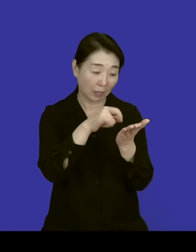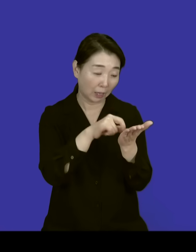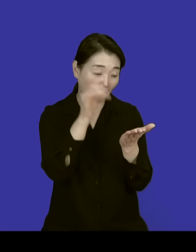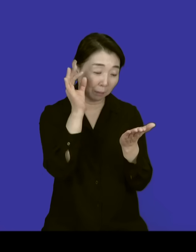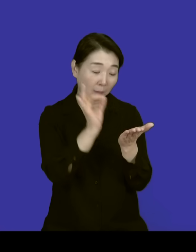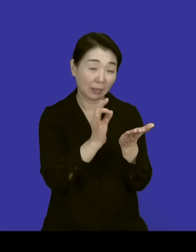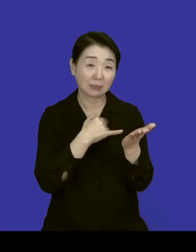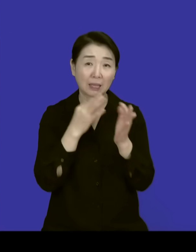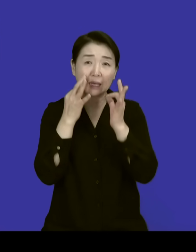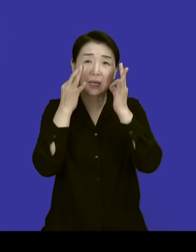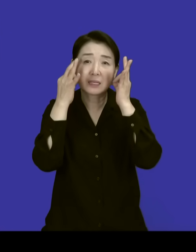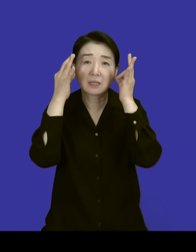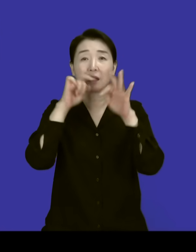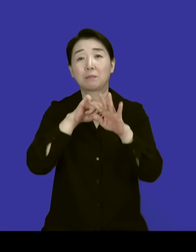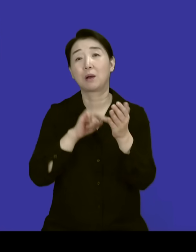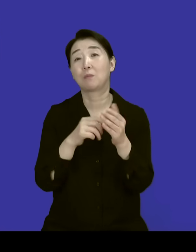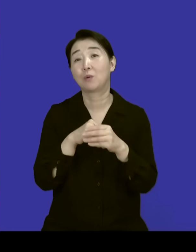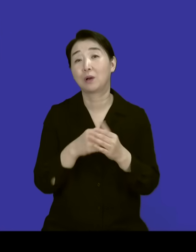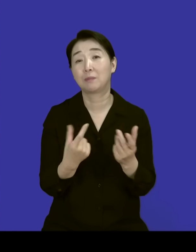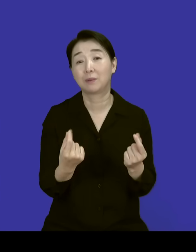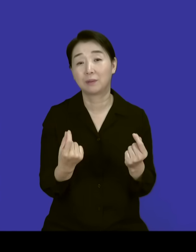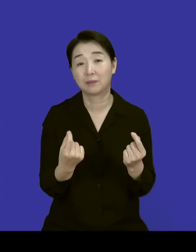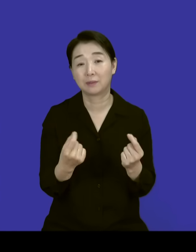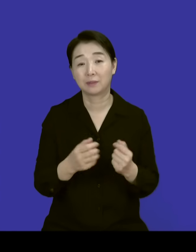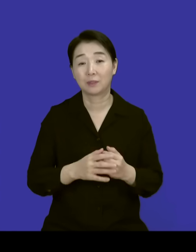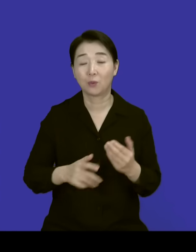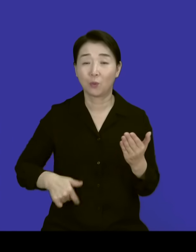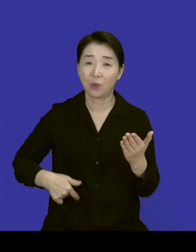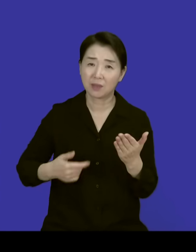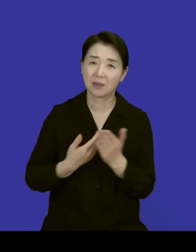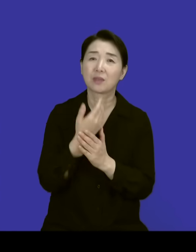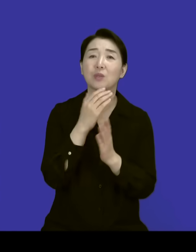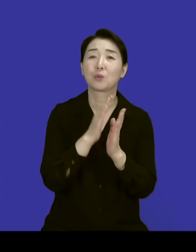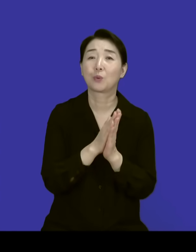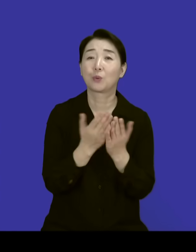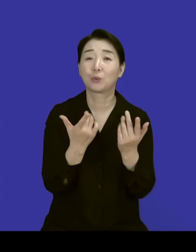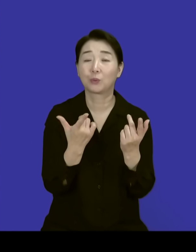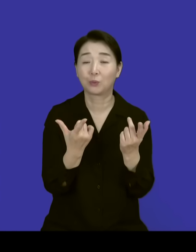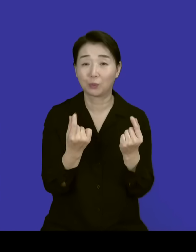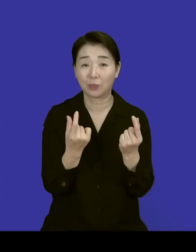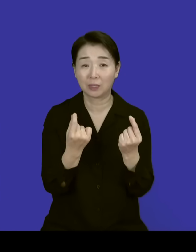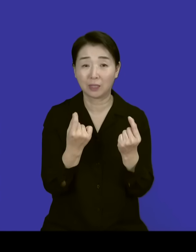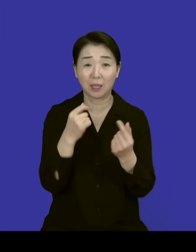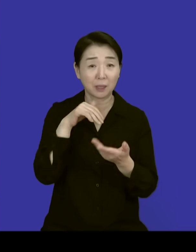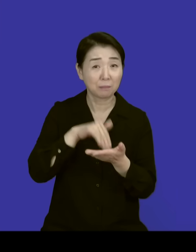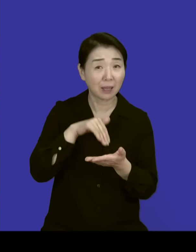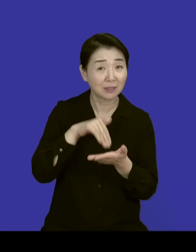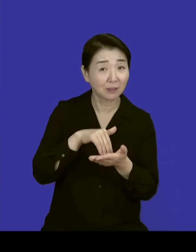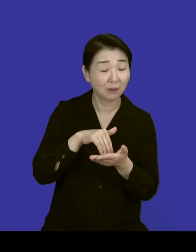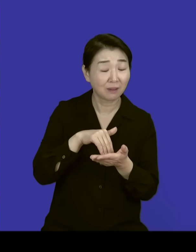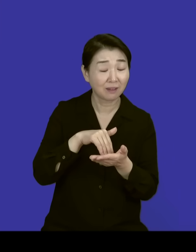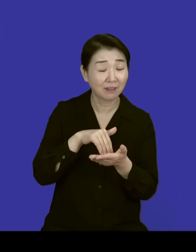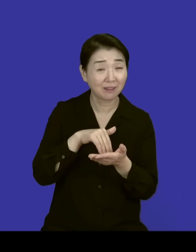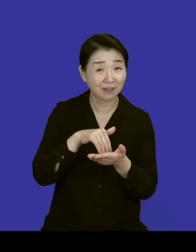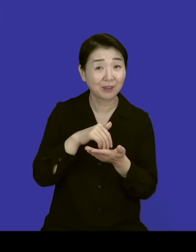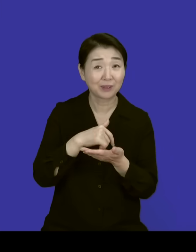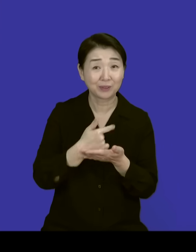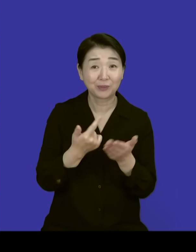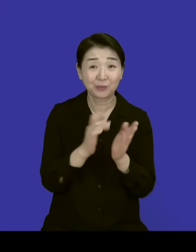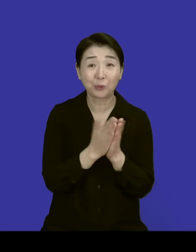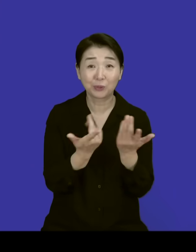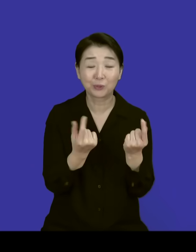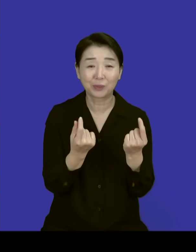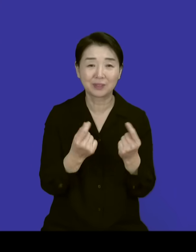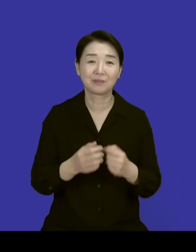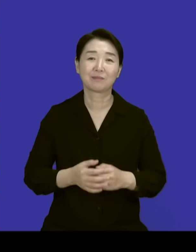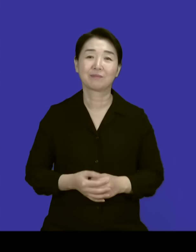그때 나의 간절함이 다 묻어나잖아요. 무등하죠. 회개밖에 없는 것 같아요. 반성 노트 아닙니까? 반성문? 반성 회개 아니요, 노트를 했잖아요. 그때는 이제